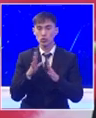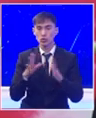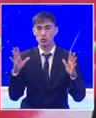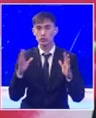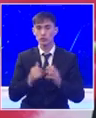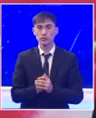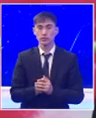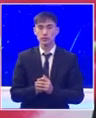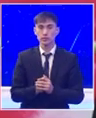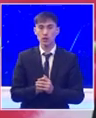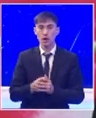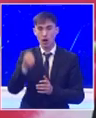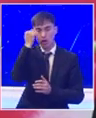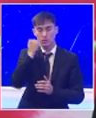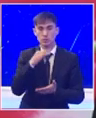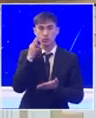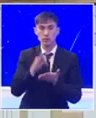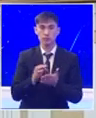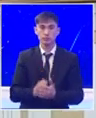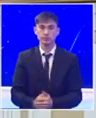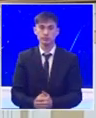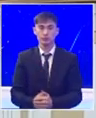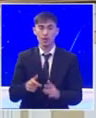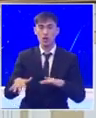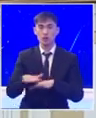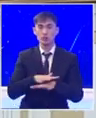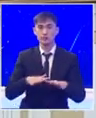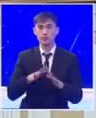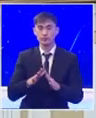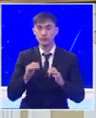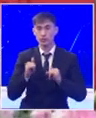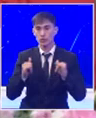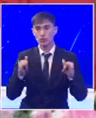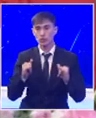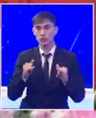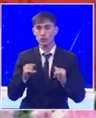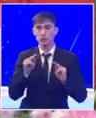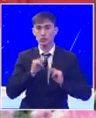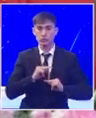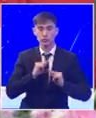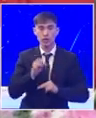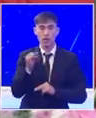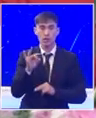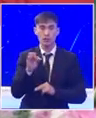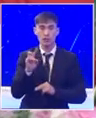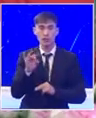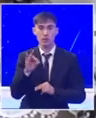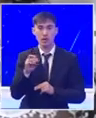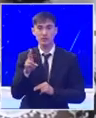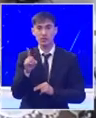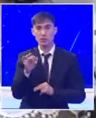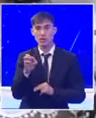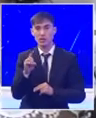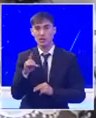бір алғысымды жолдайым. Елменжер өркендеуіне ерлермен тең тер төгіп жүрген Арайлым Еркінбаева, Забира